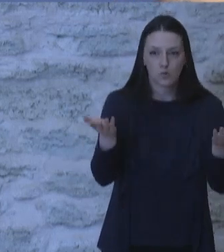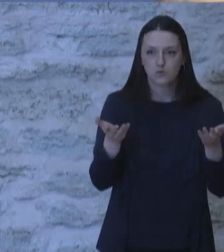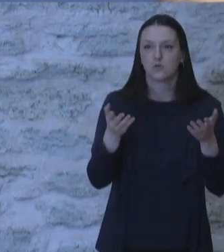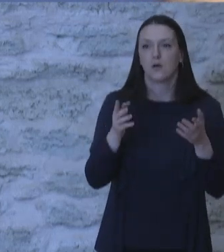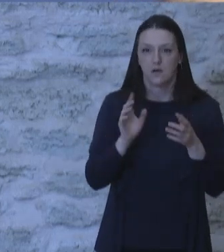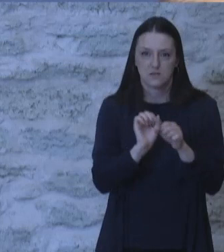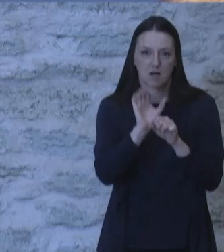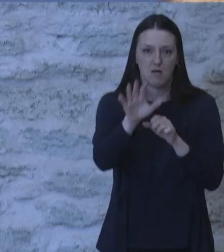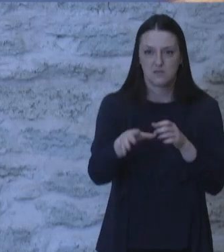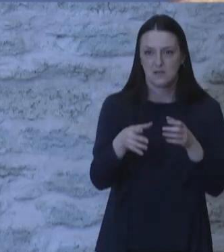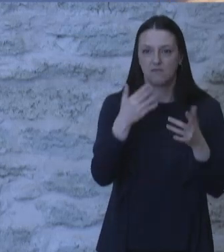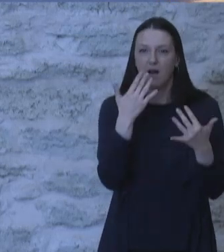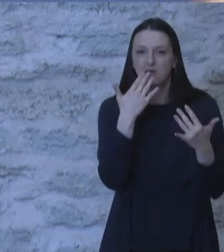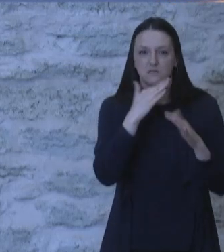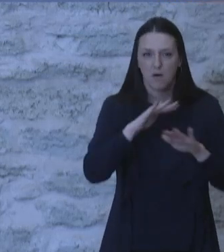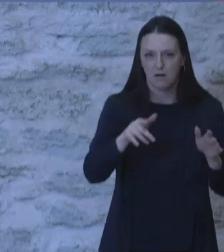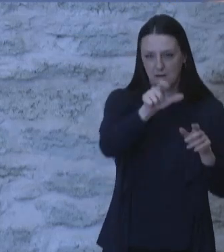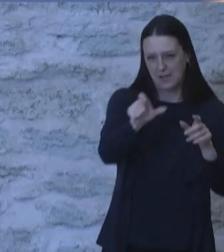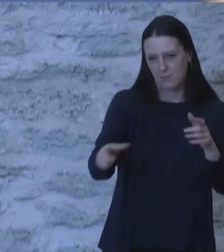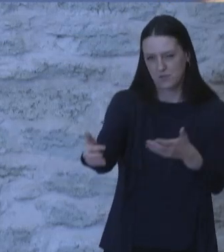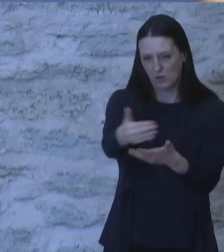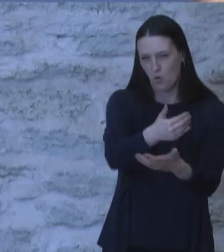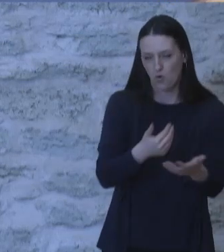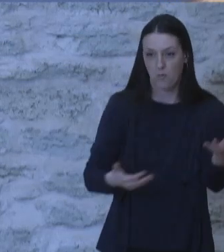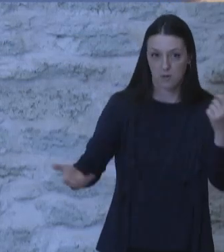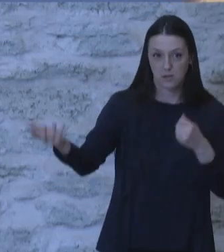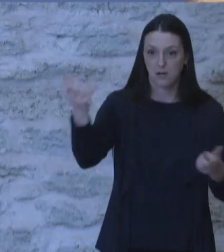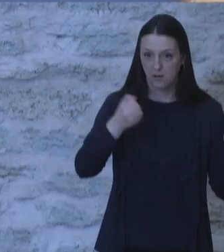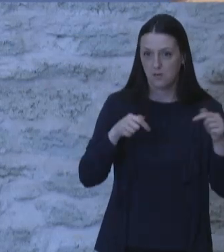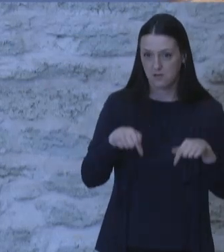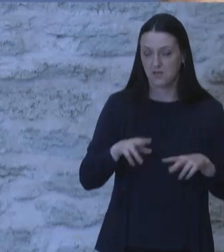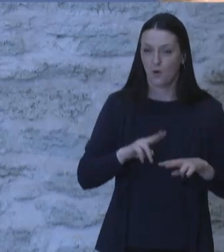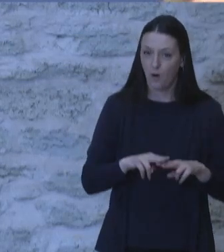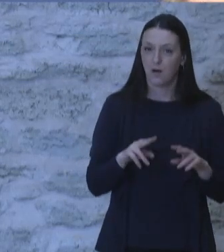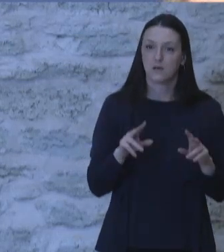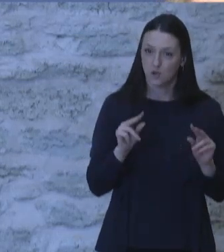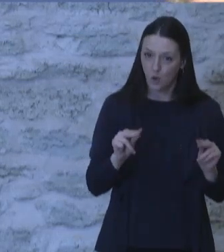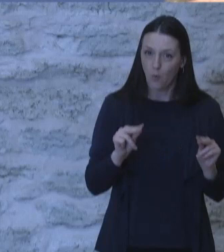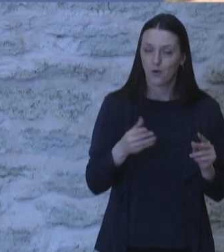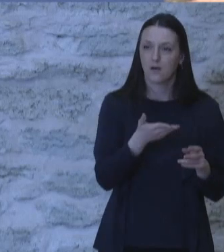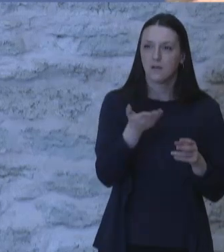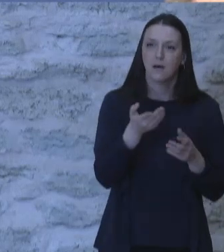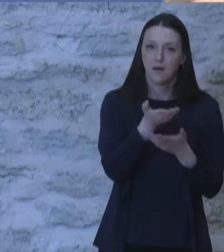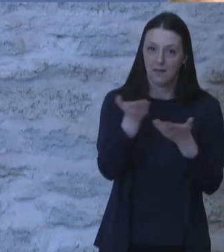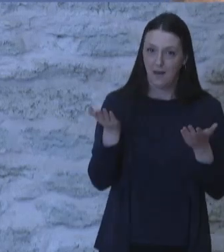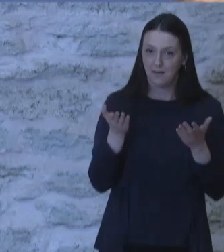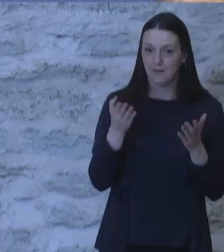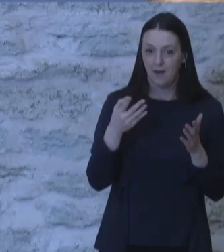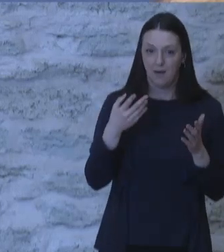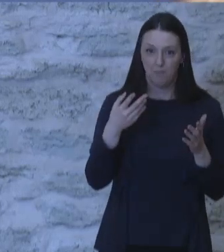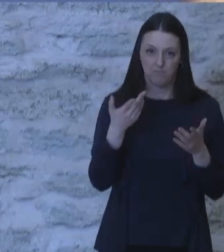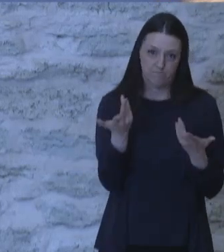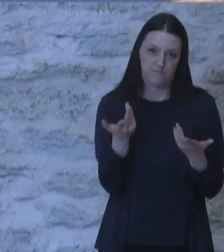kaasmaalesi välismaalt koju tooma. Ja on täiesti selge, et nende sisse tulekud on liimane kuu juba